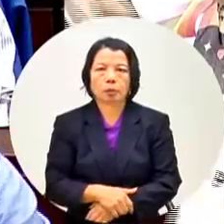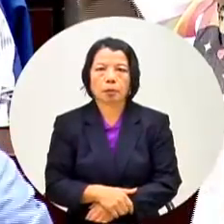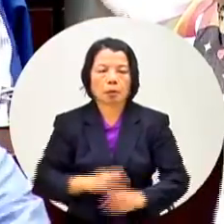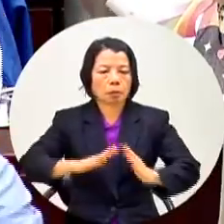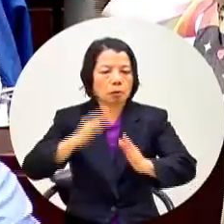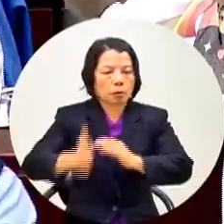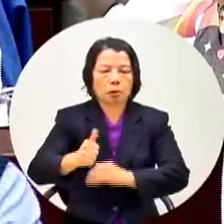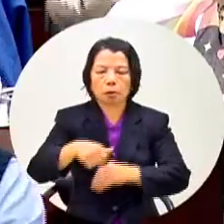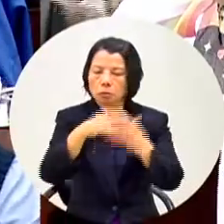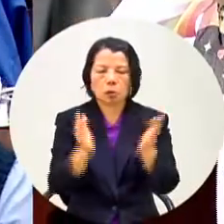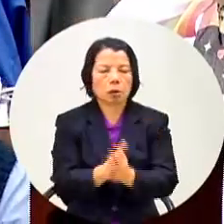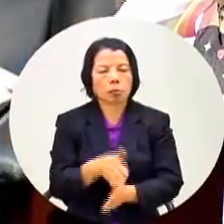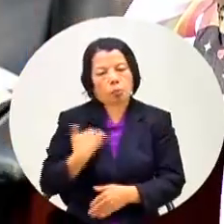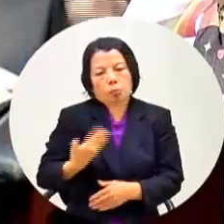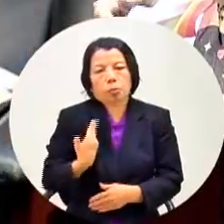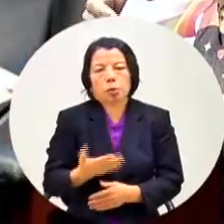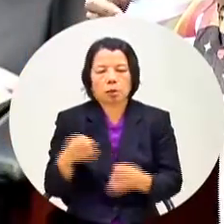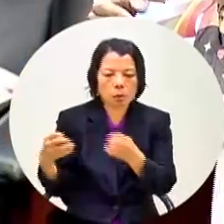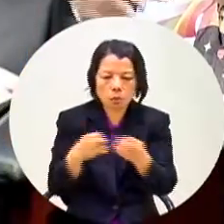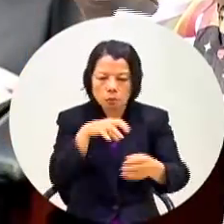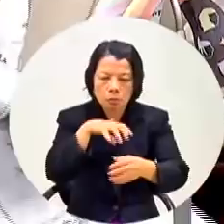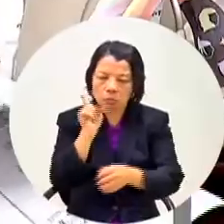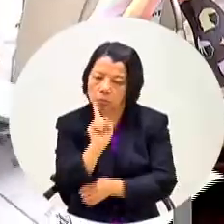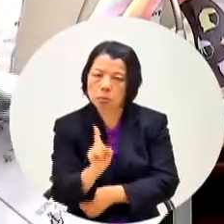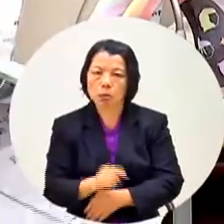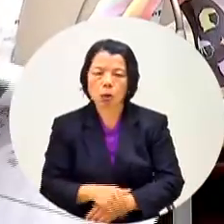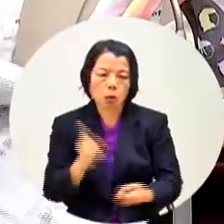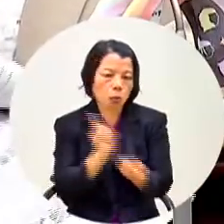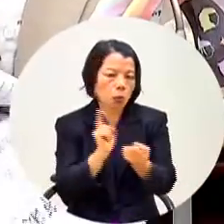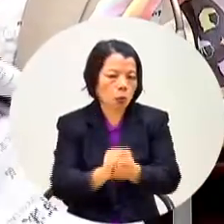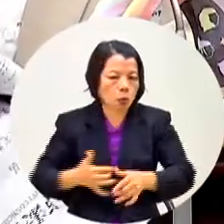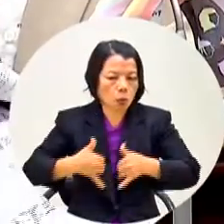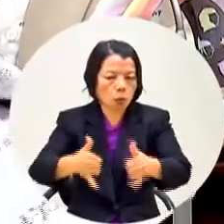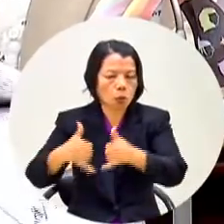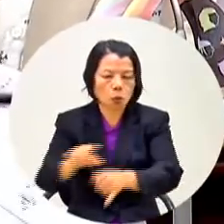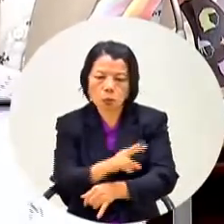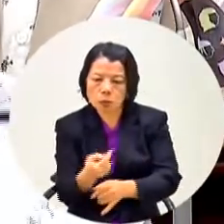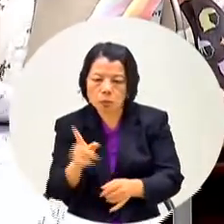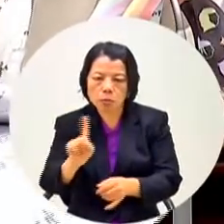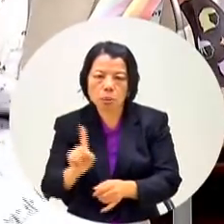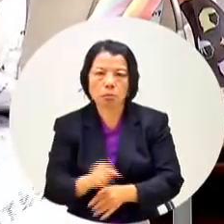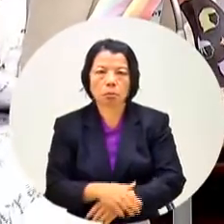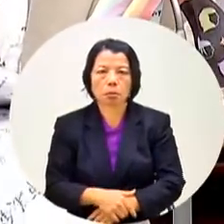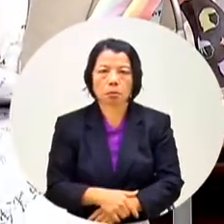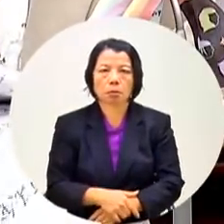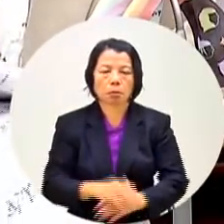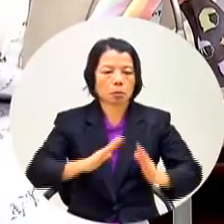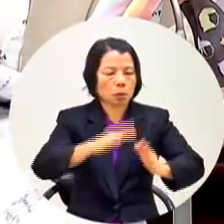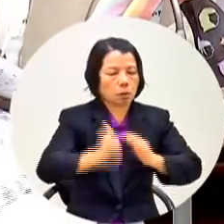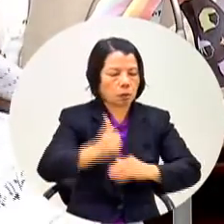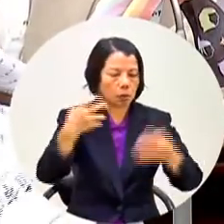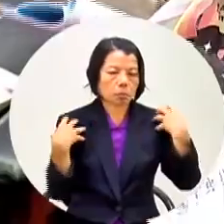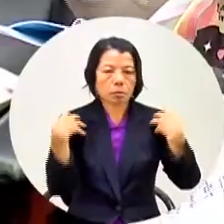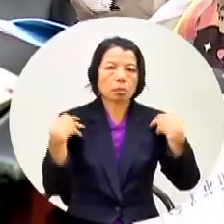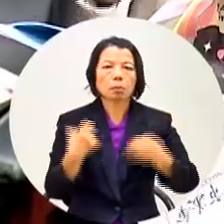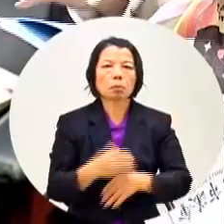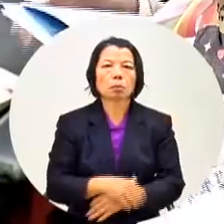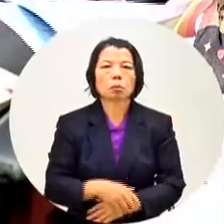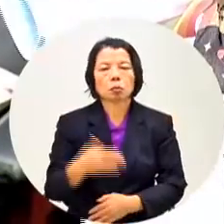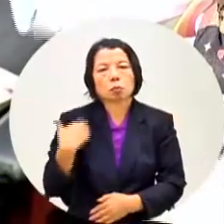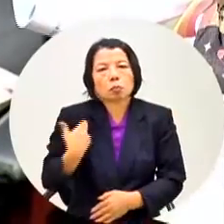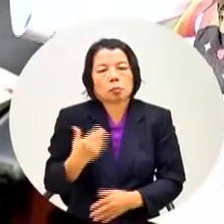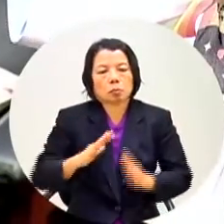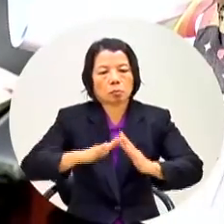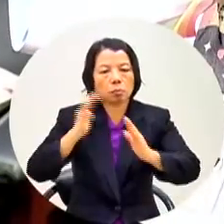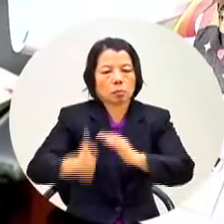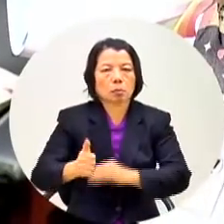包括路线影响到的实质的层面是什么，可能市长真的很忙，就是。我不知道市长有没有要去选总统啊？ 我刚才讲过会